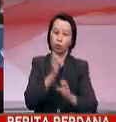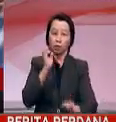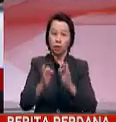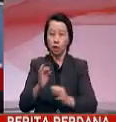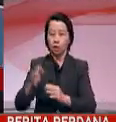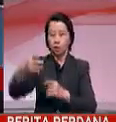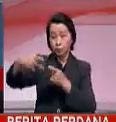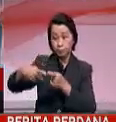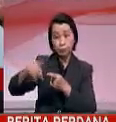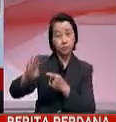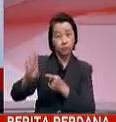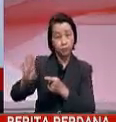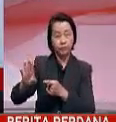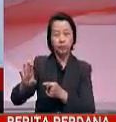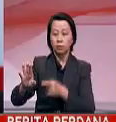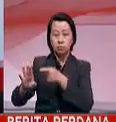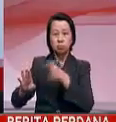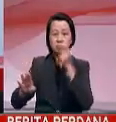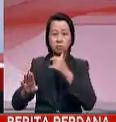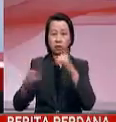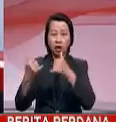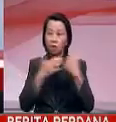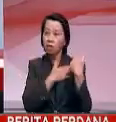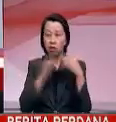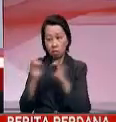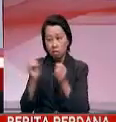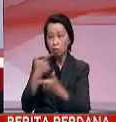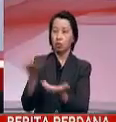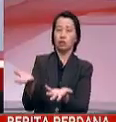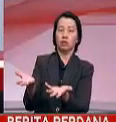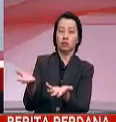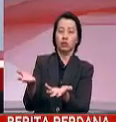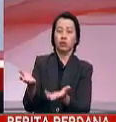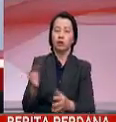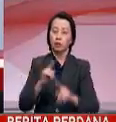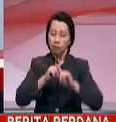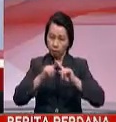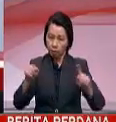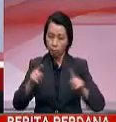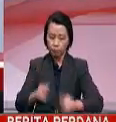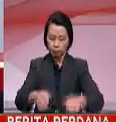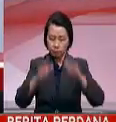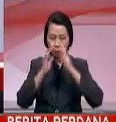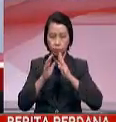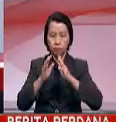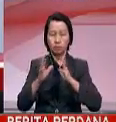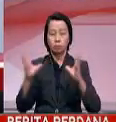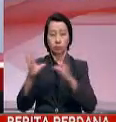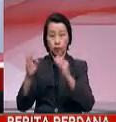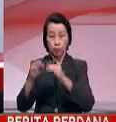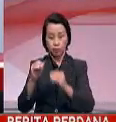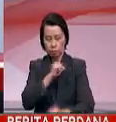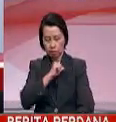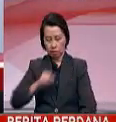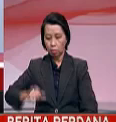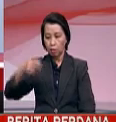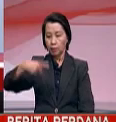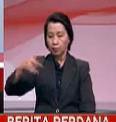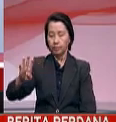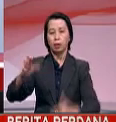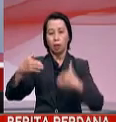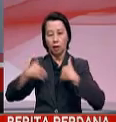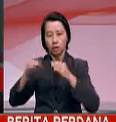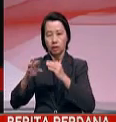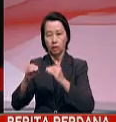badan dunia seperti PBB tidak memainkan peranan sewajarnya. Meskipun Perhimpunan Agung PBB telah mengadakan pertemuan